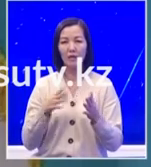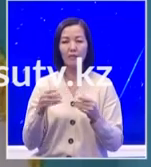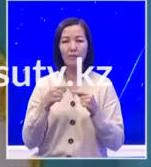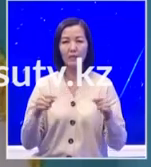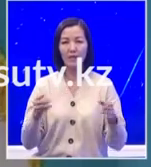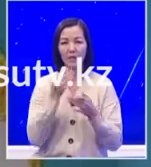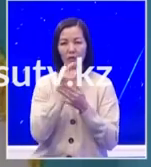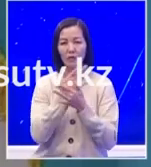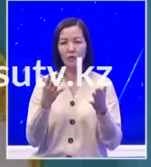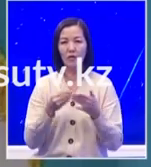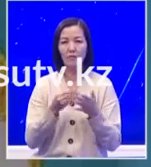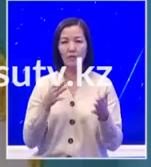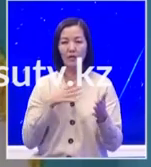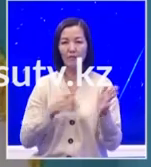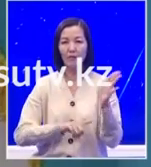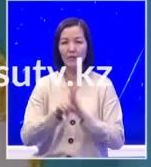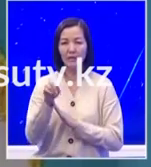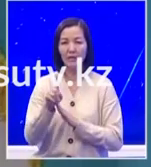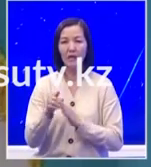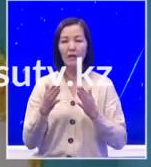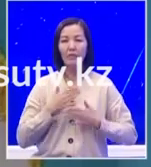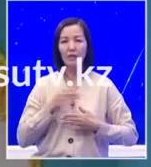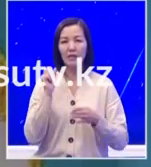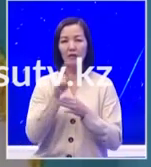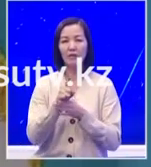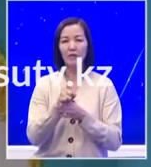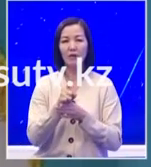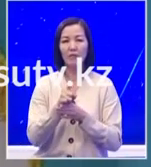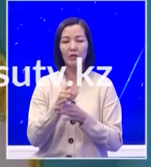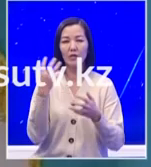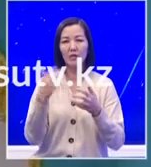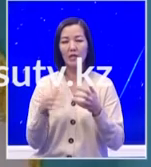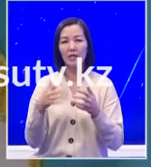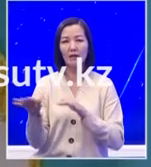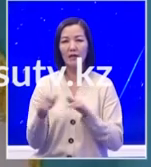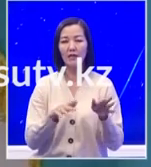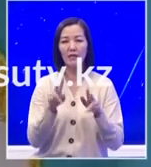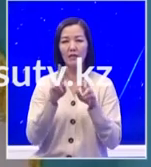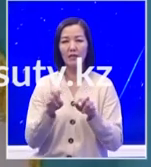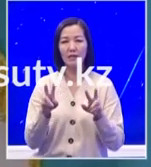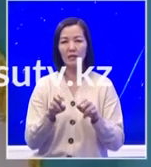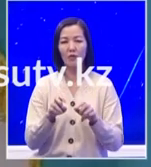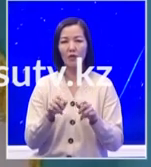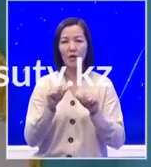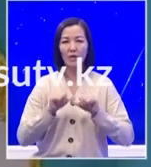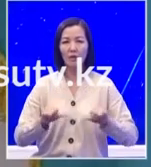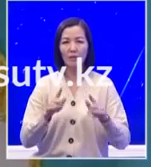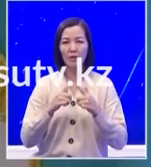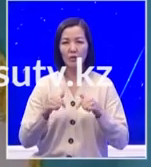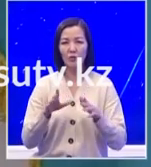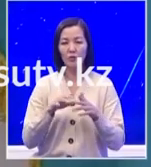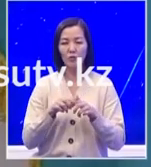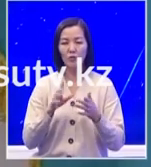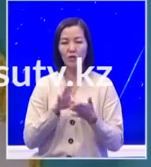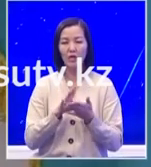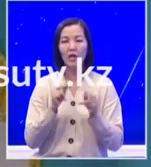азық-түлік тауарларының бағасы қымбаттап барады. Менің тапсырмам бойынша делдалдық әрекеттерді анықтау жөніндегі аймақтық комиссиялар құрылды. Ал